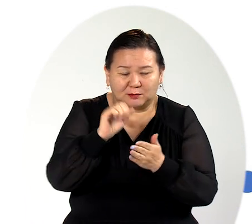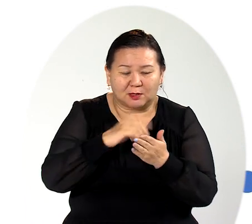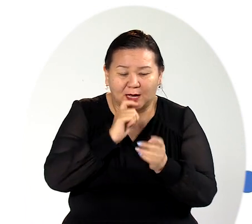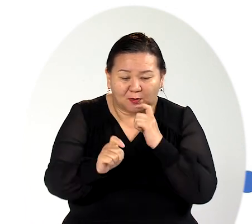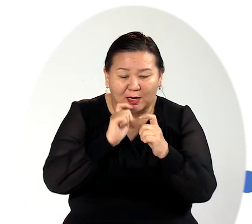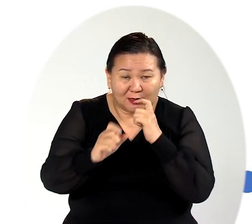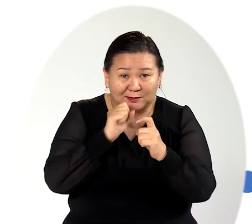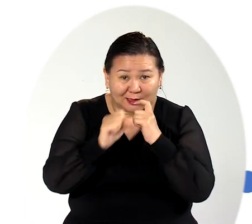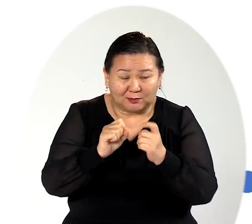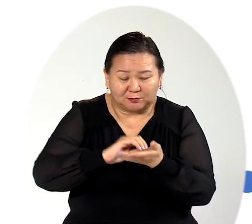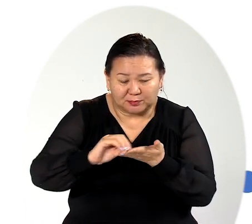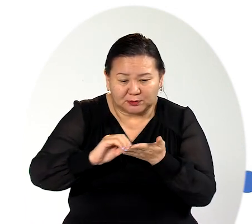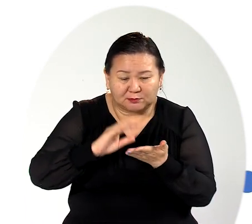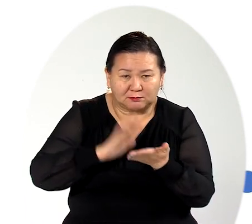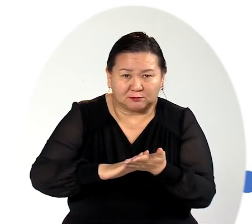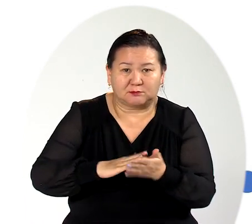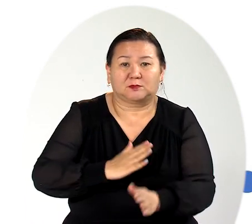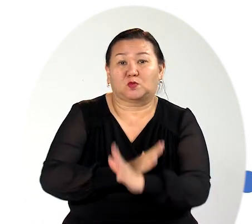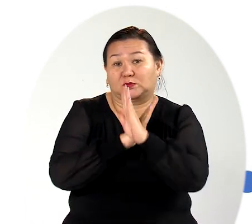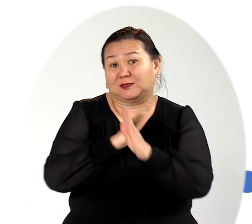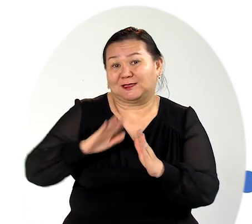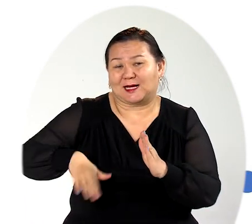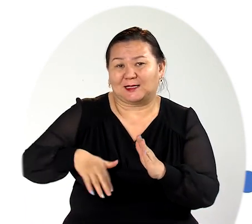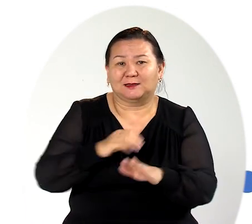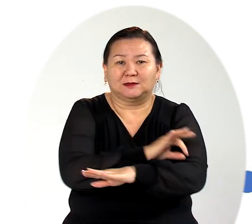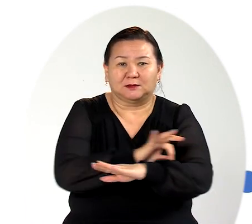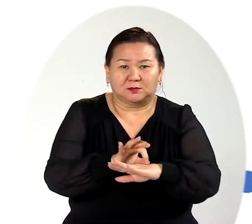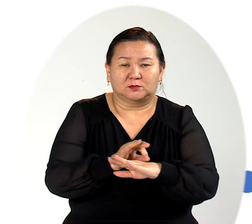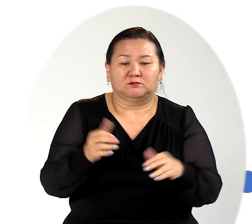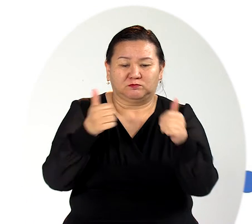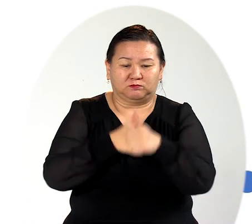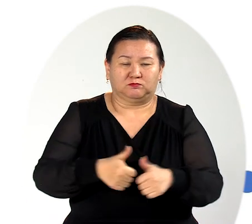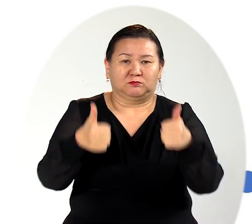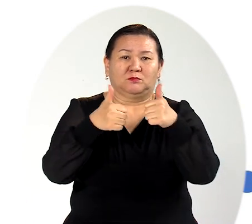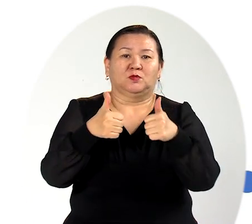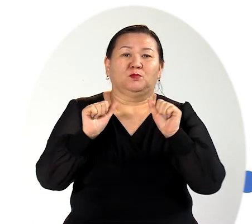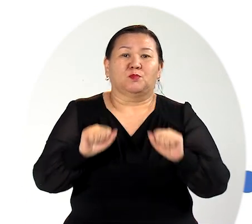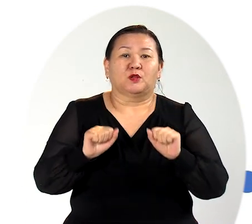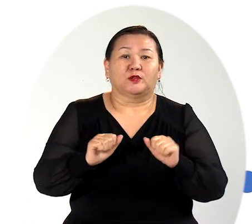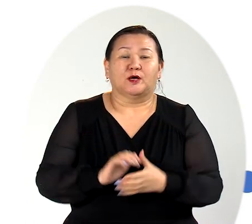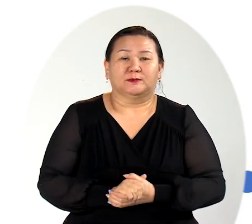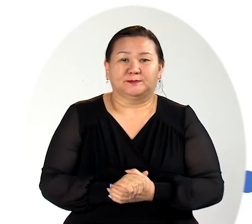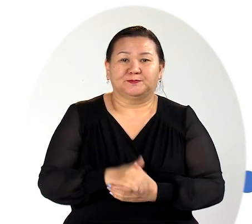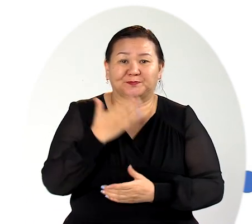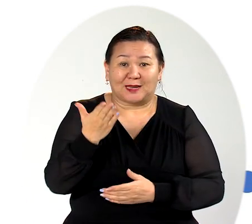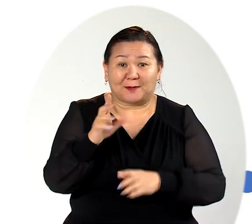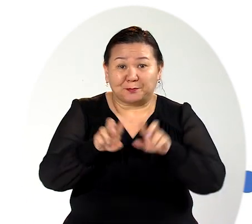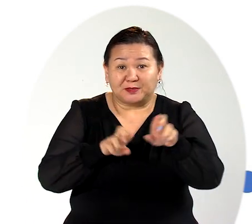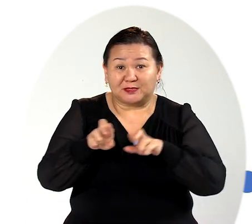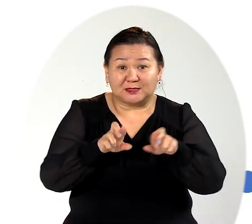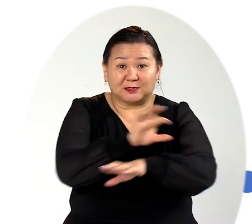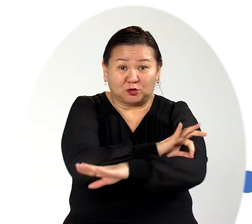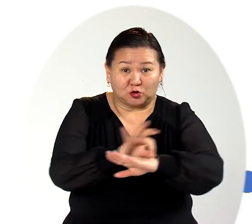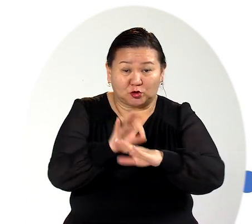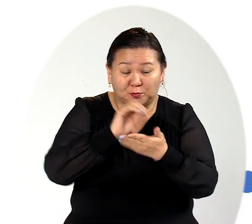дээр хариулаад ингэснээр хариулж дуусны дараагаар бол таны бизнесийн төсөл өрн боллоо гэсэн. Мөн та